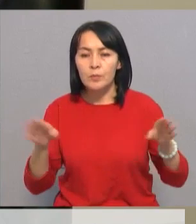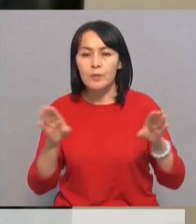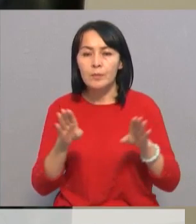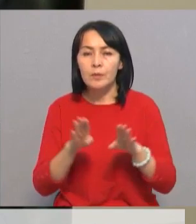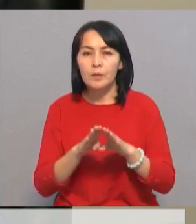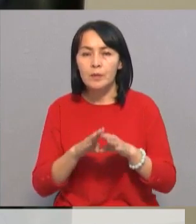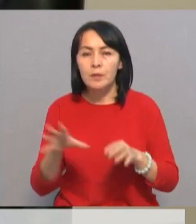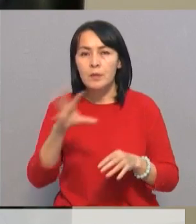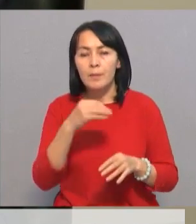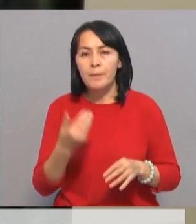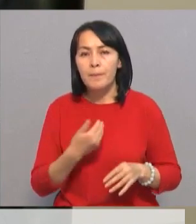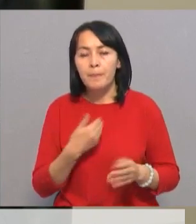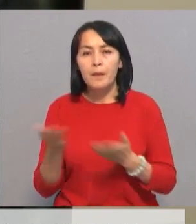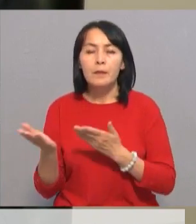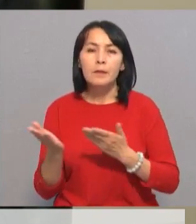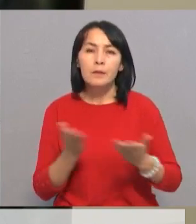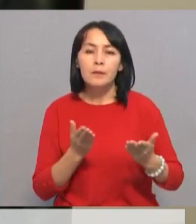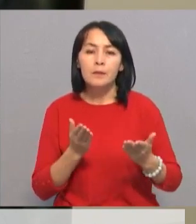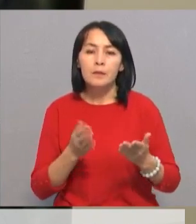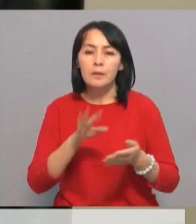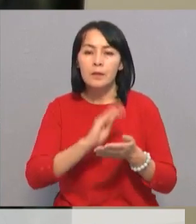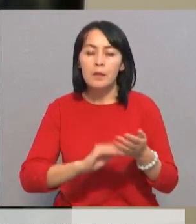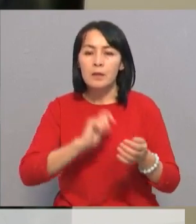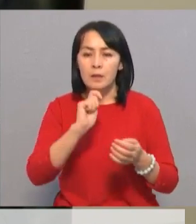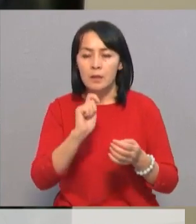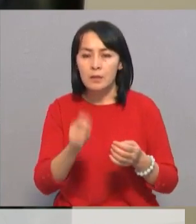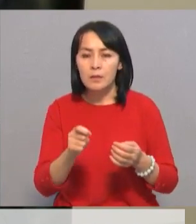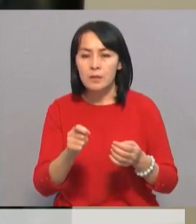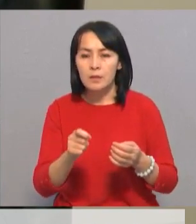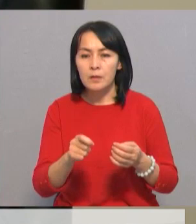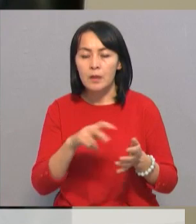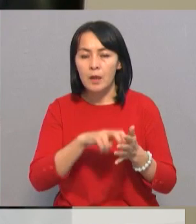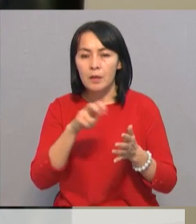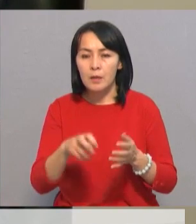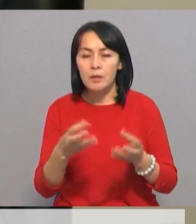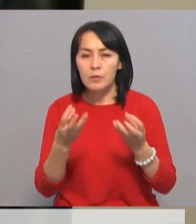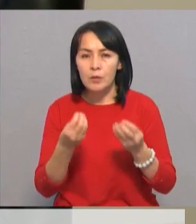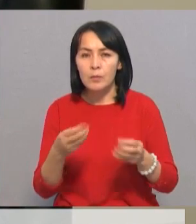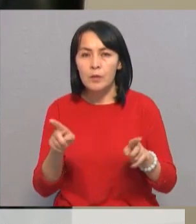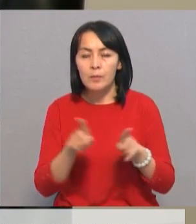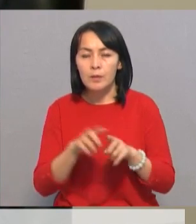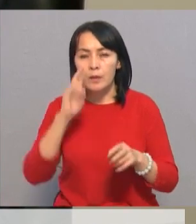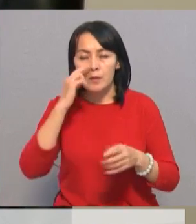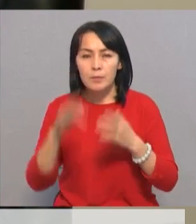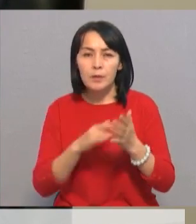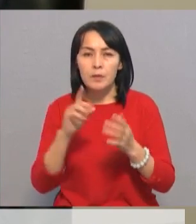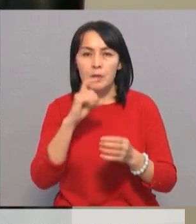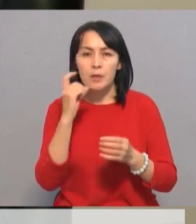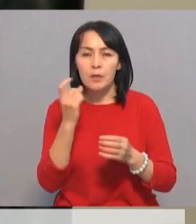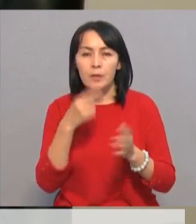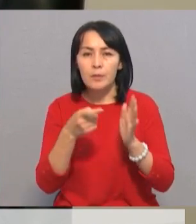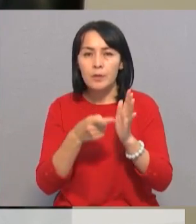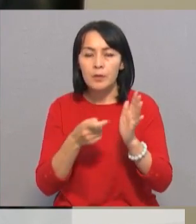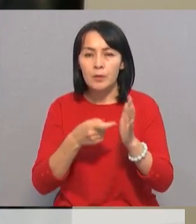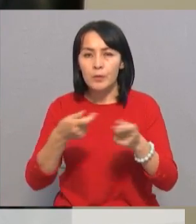қатар, жалпы бізге келіп түскен жолдандар, арыздар, яғни, сонымен бірге Шымкент қаласының экономикалық тергеп